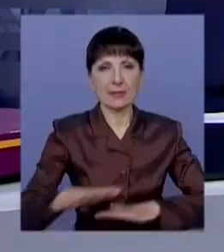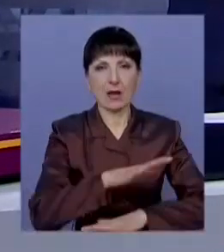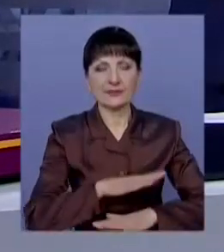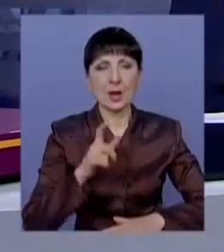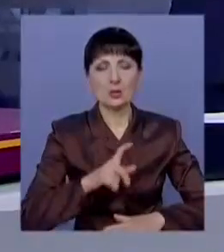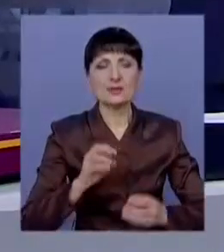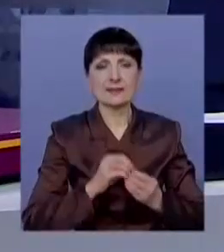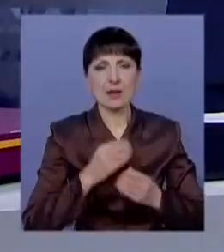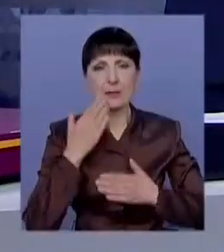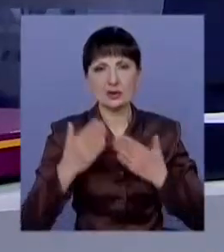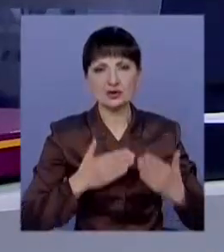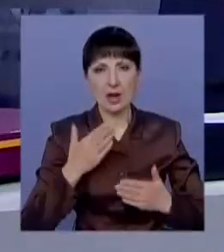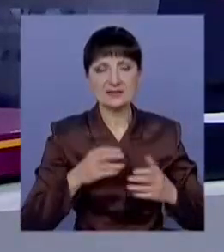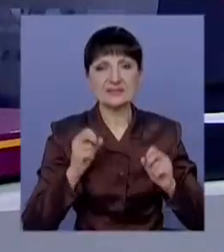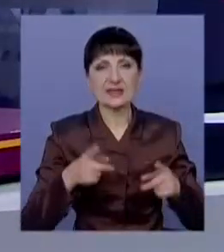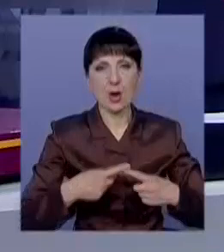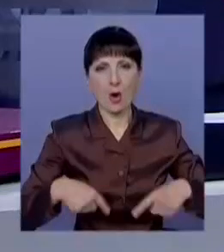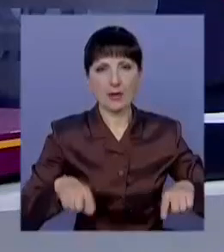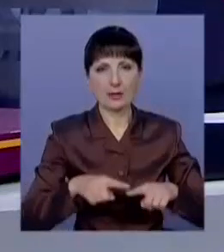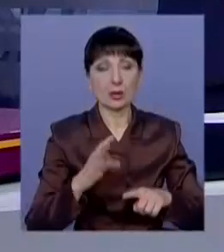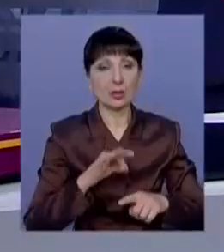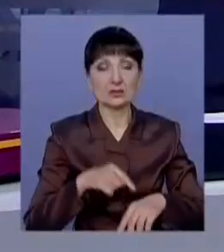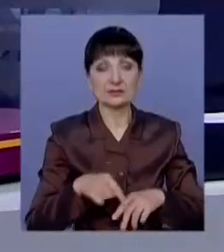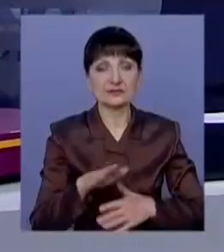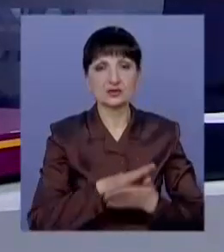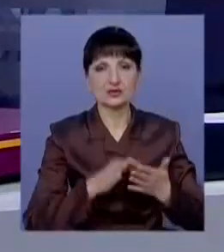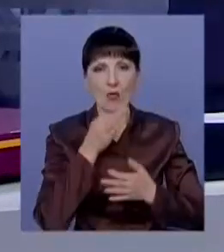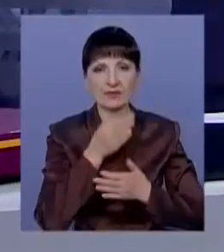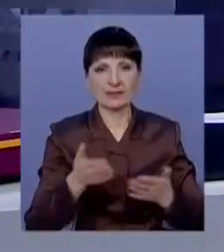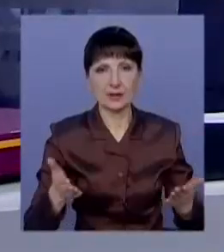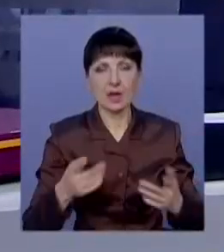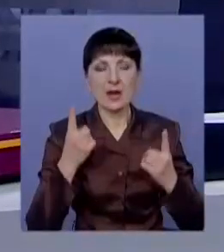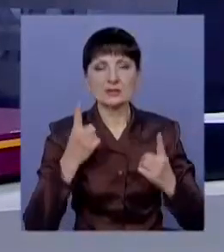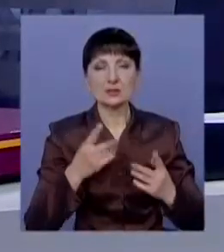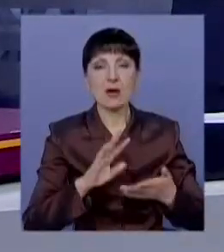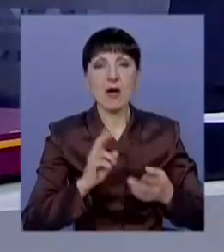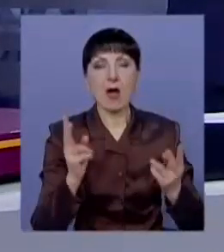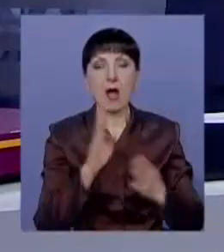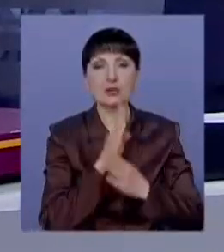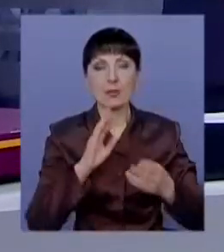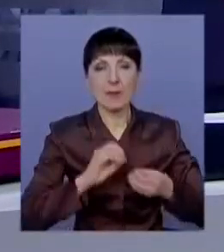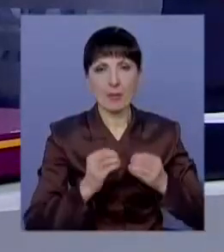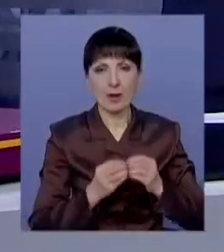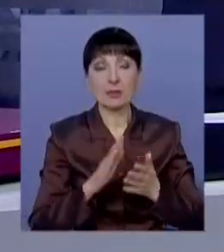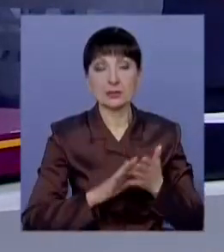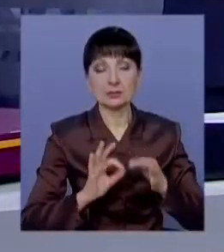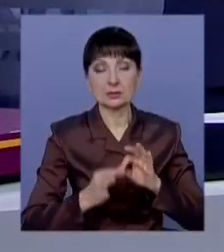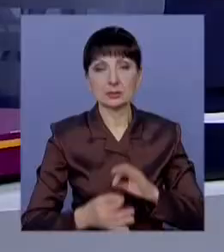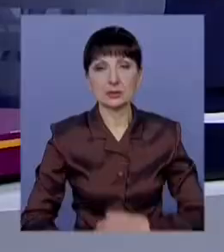уже неоднократно обращались в уполномоченные органы, но реакции пока нет. Масштаб экологической проблемы оценил Денис Земцов.